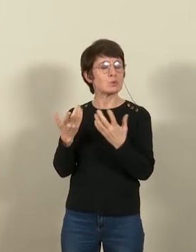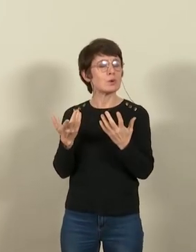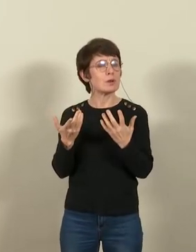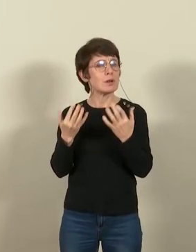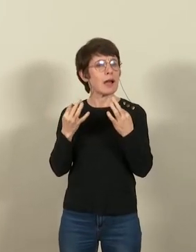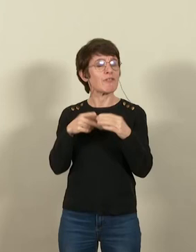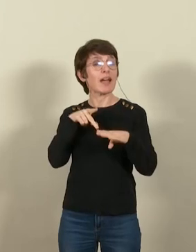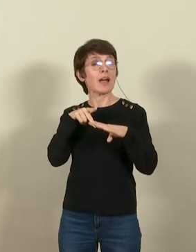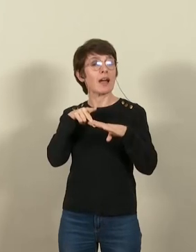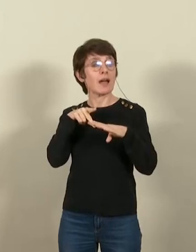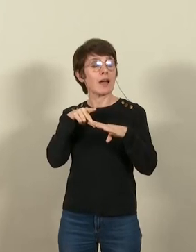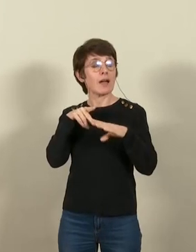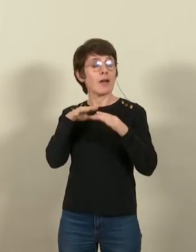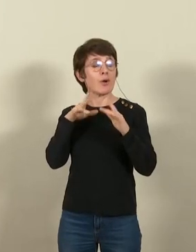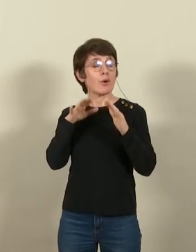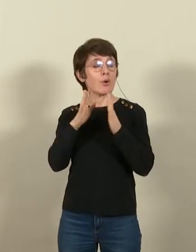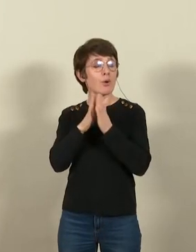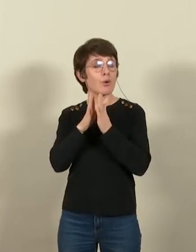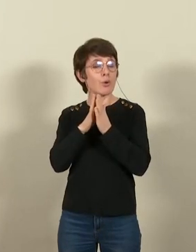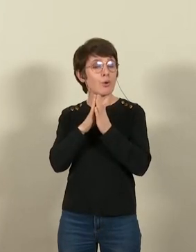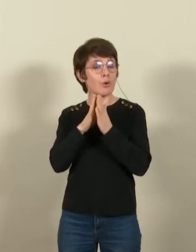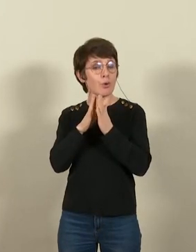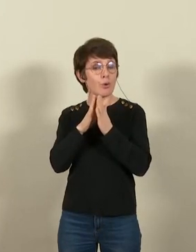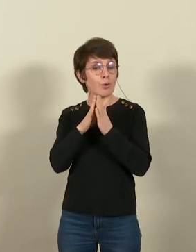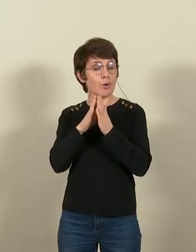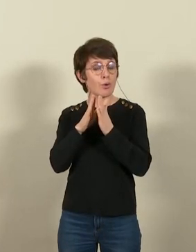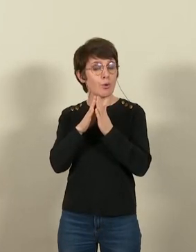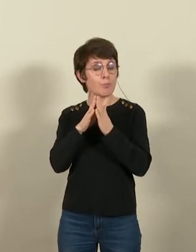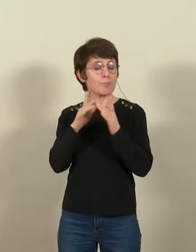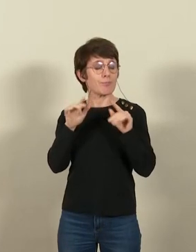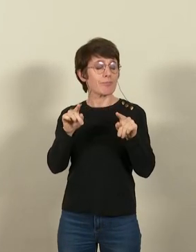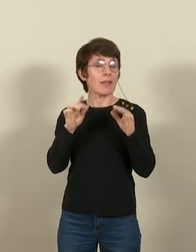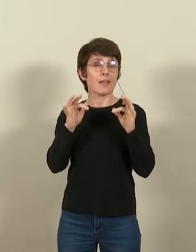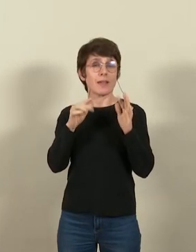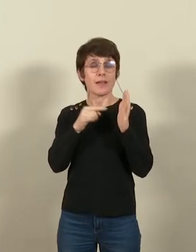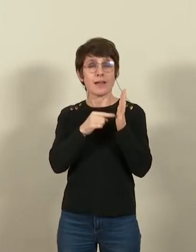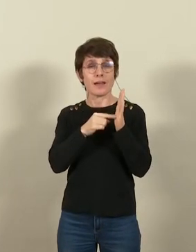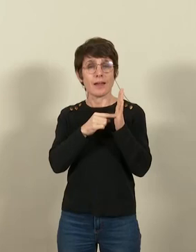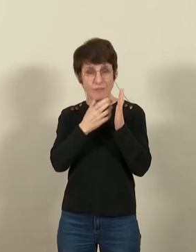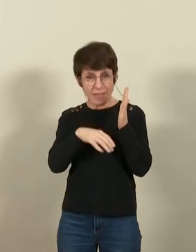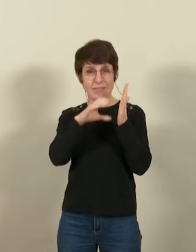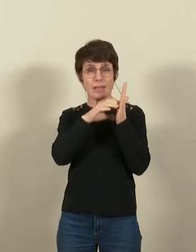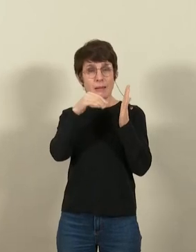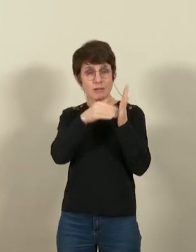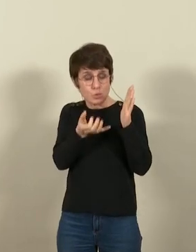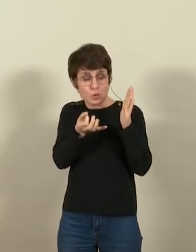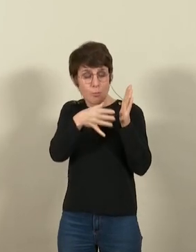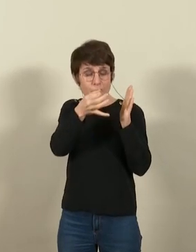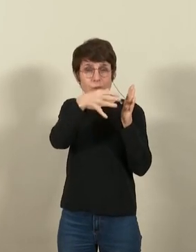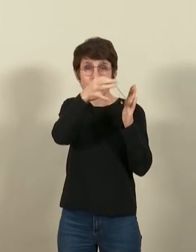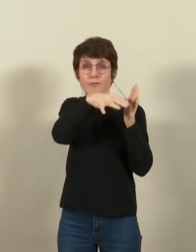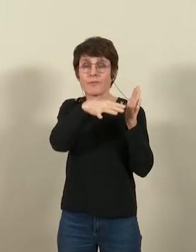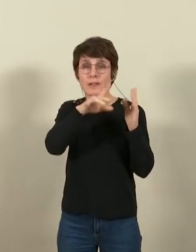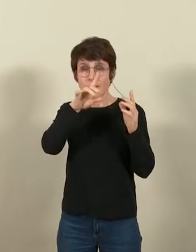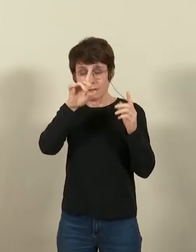l'introduction à l'intérieur l'introduction à l'intérieur de certaines délibérations de la question